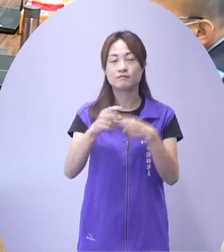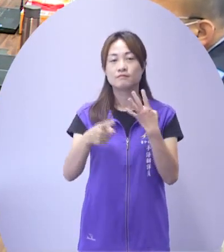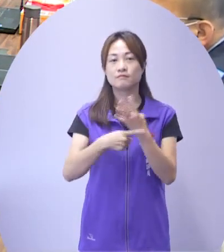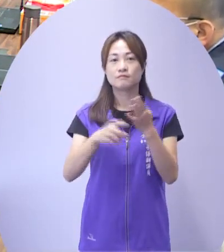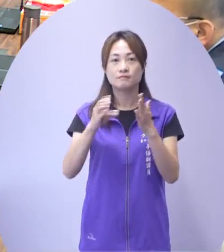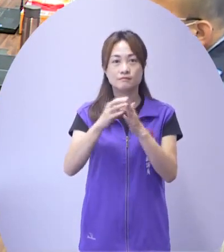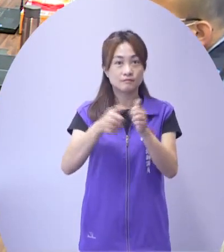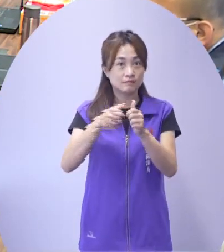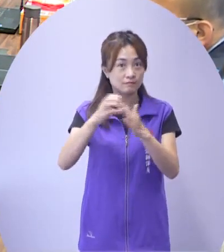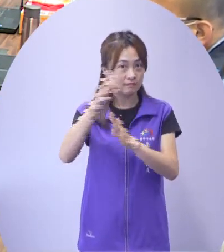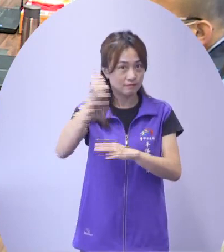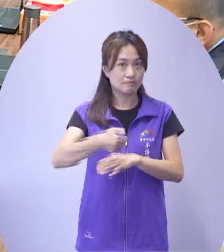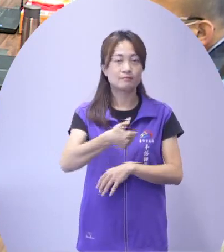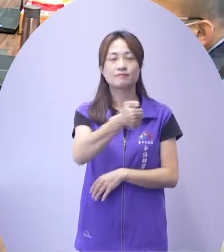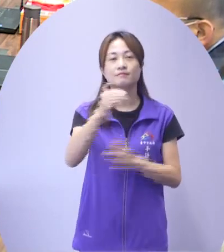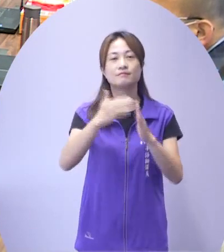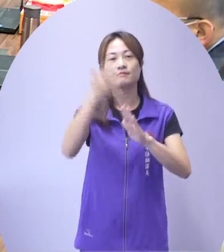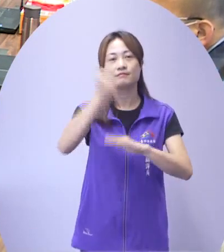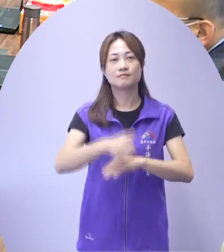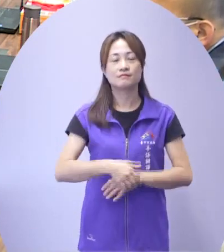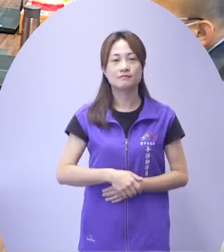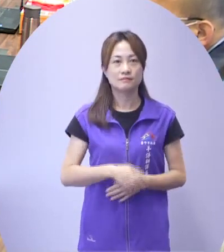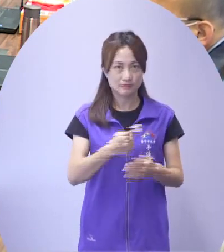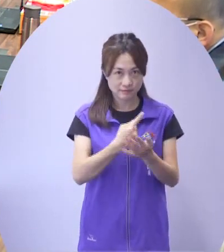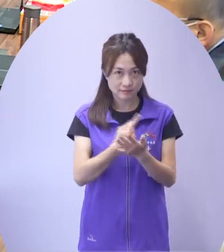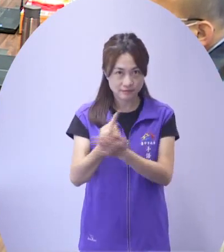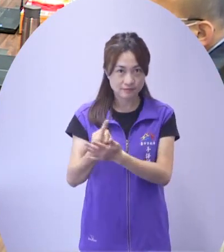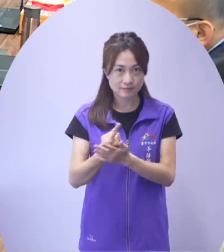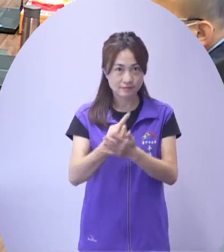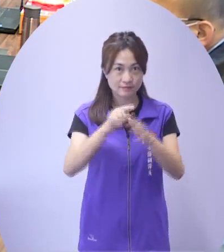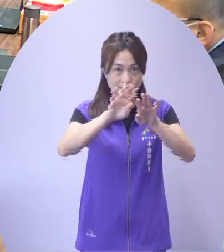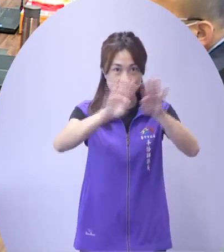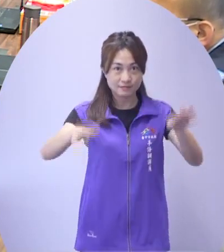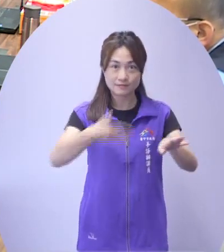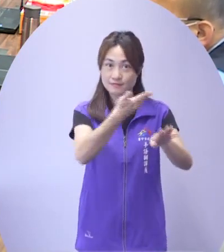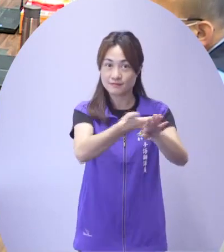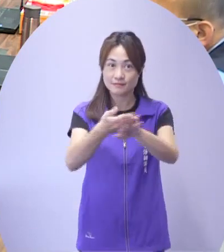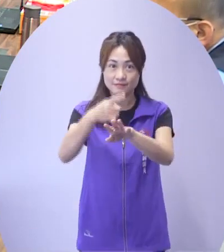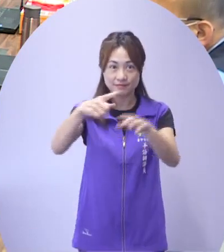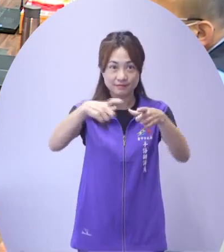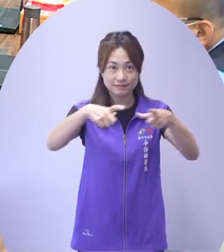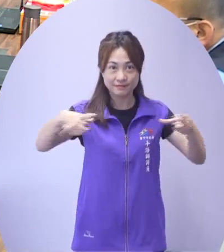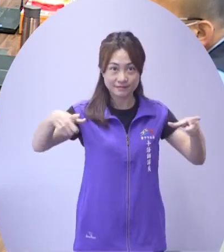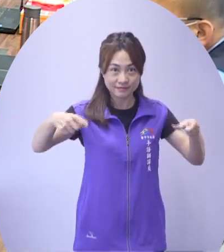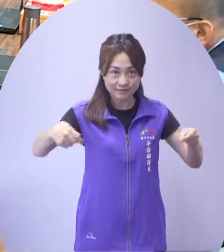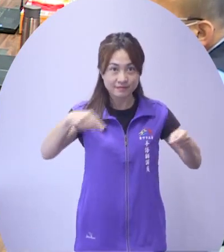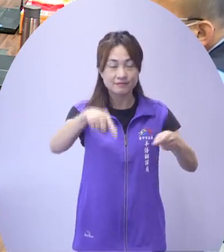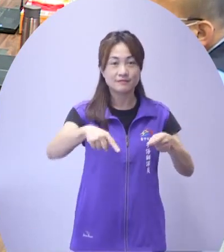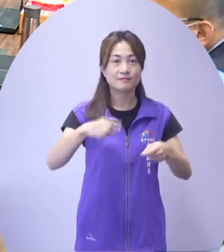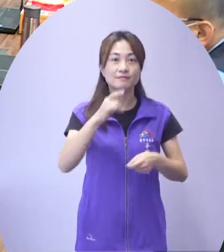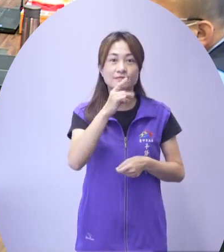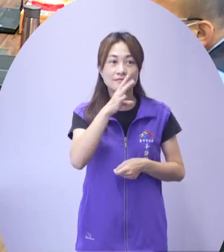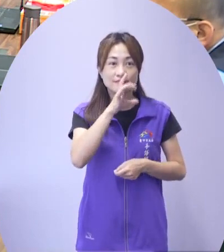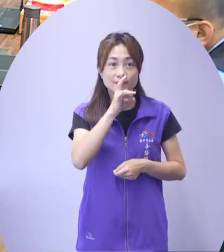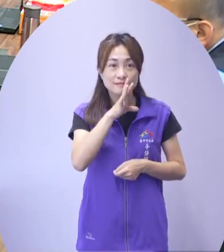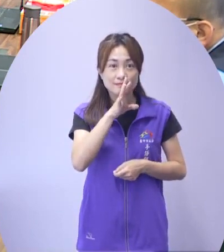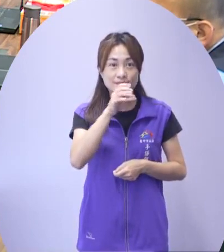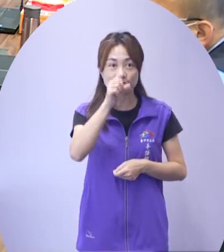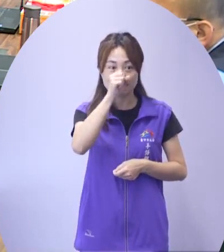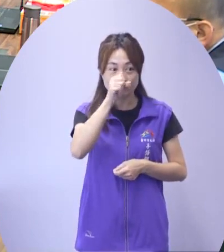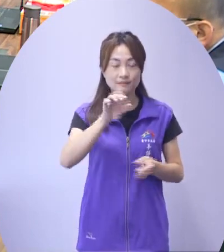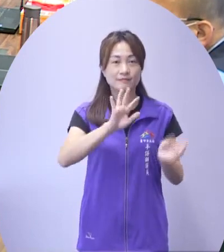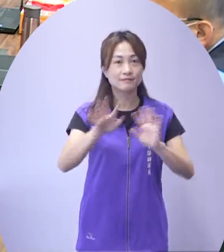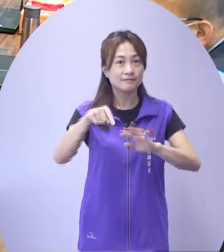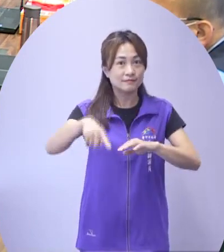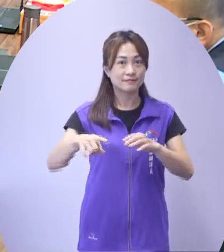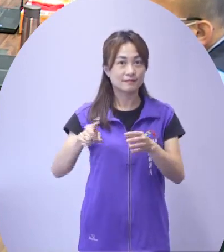长。 好，谢谢市长。那各位在桌上有一盒这个台中好棋，就是我们今年整合我们凤